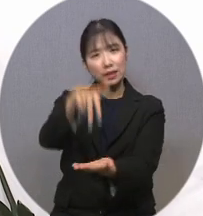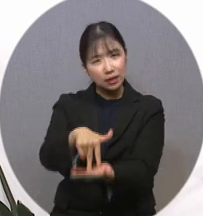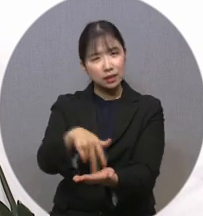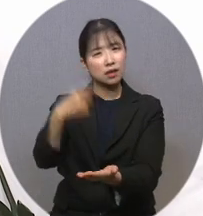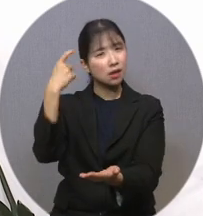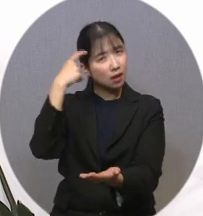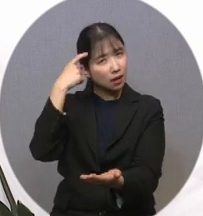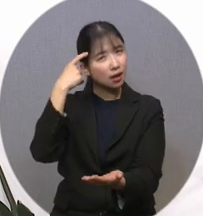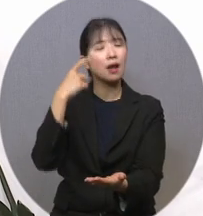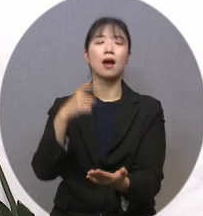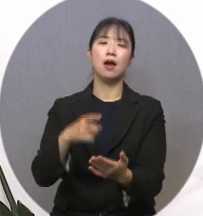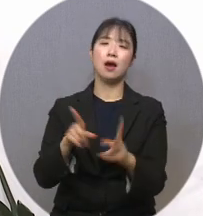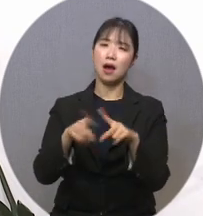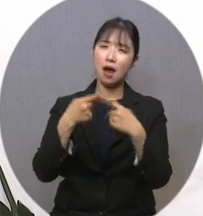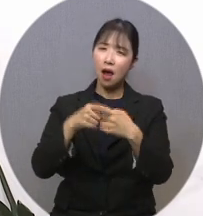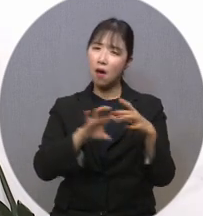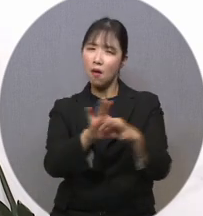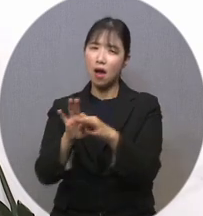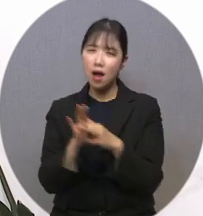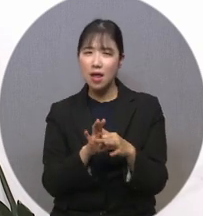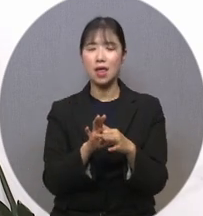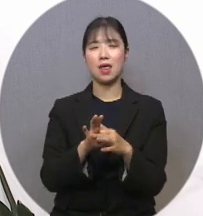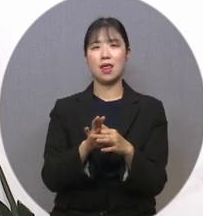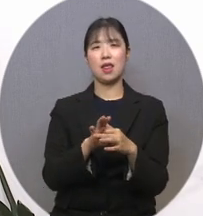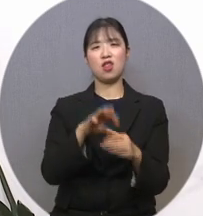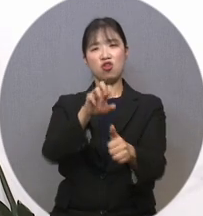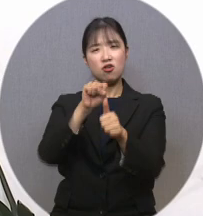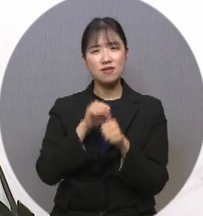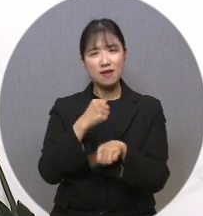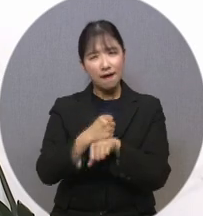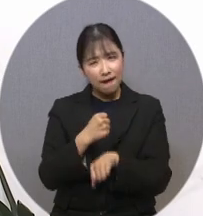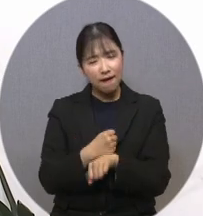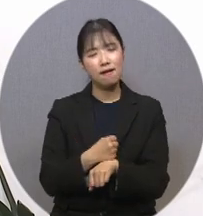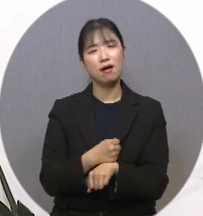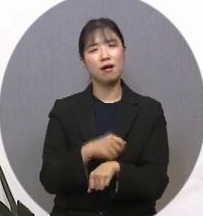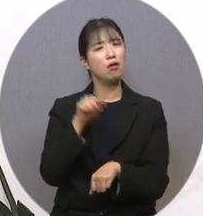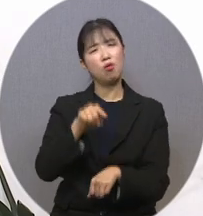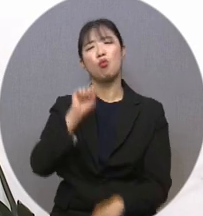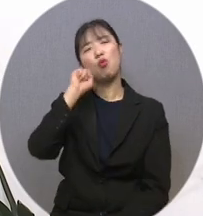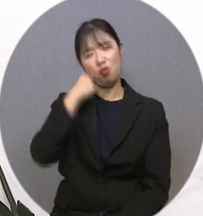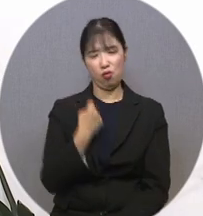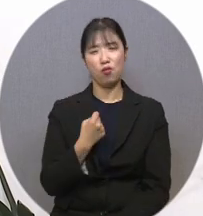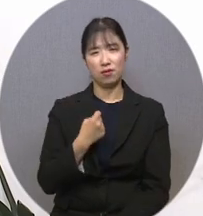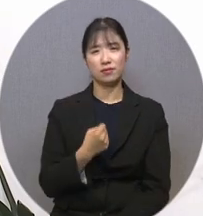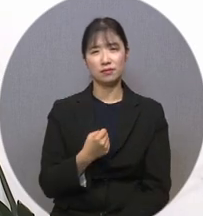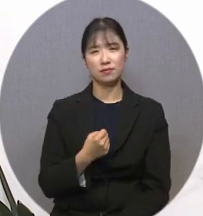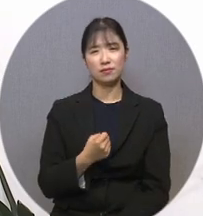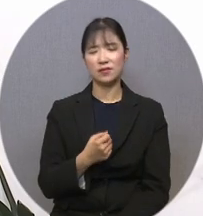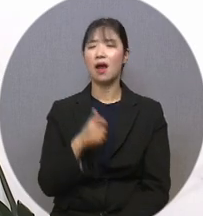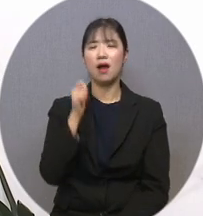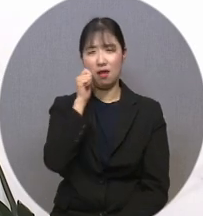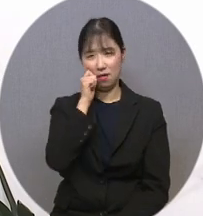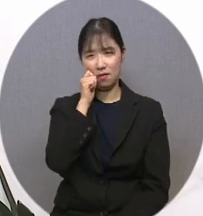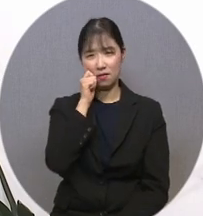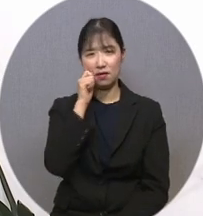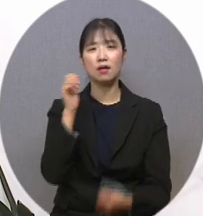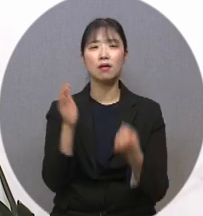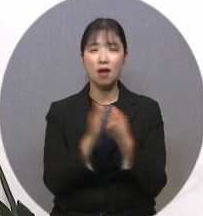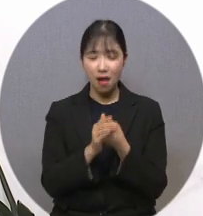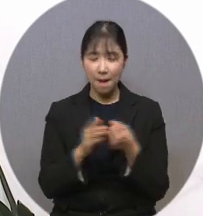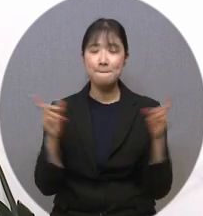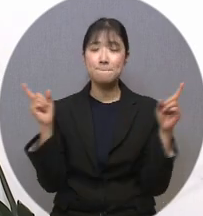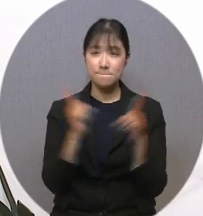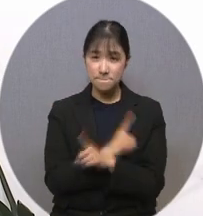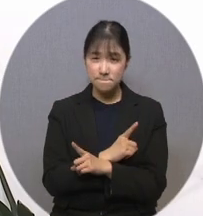신념이나 이해관계를 설득한다는 것 또는 굴복시킨다는 건 불가능합니다. 해소도 안 되고. 그러면 어떻게